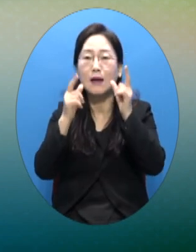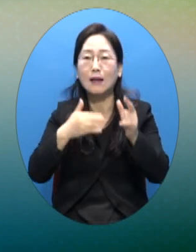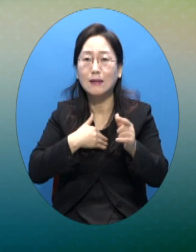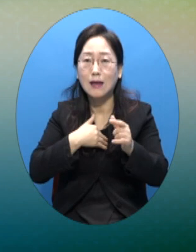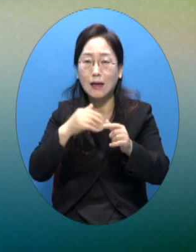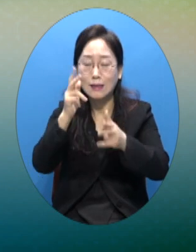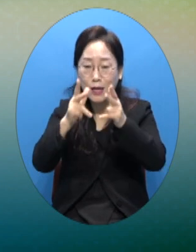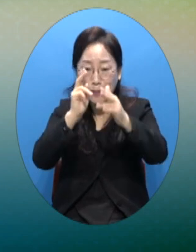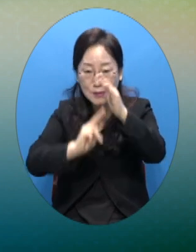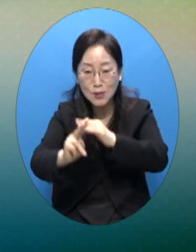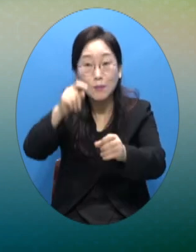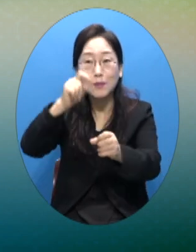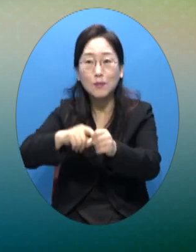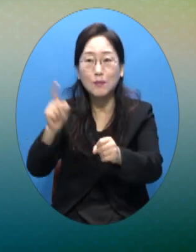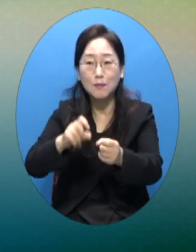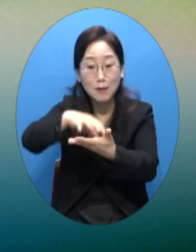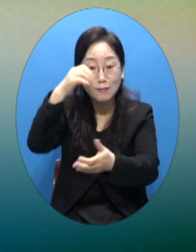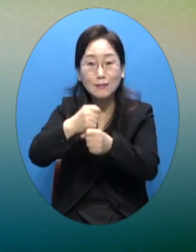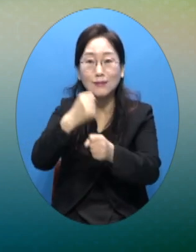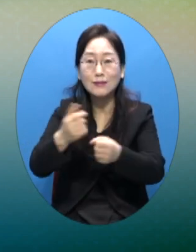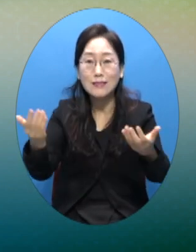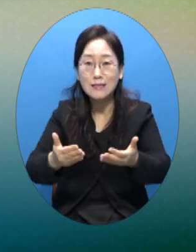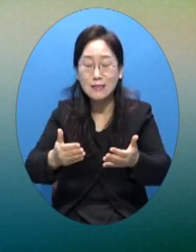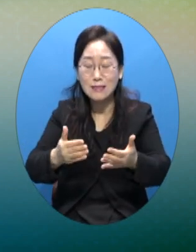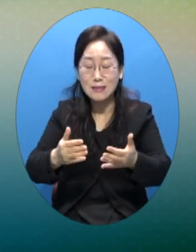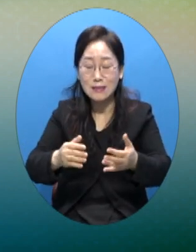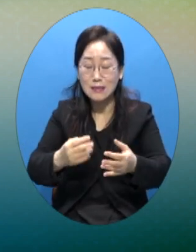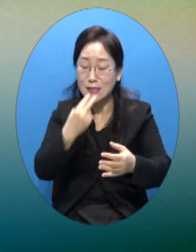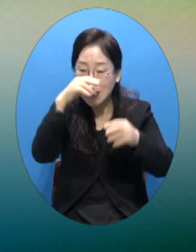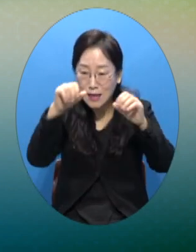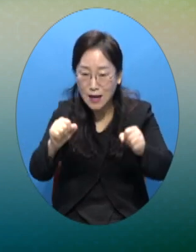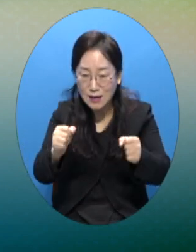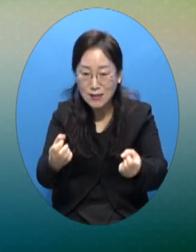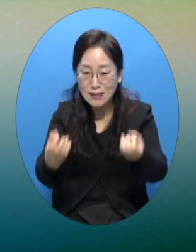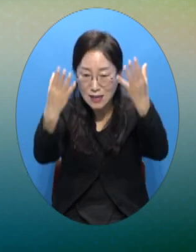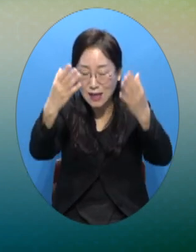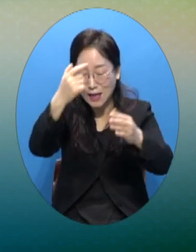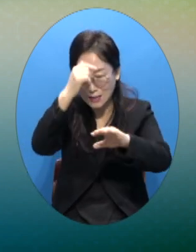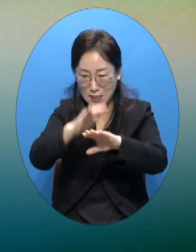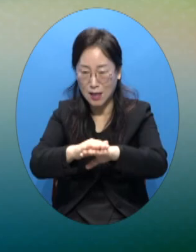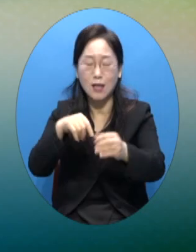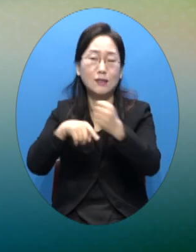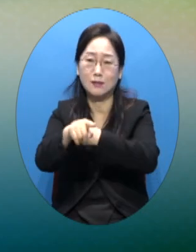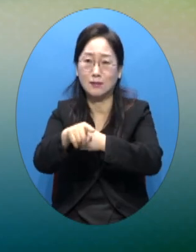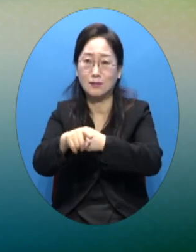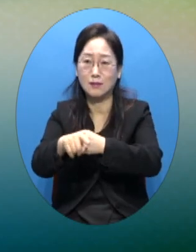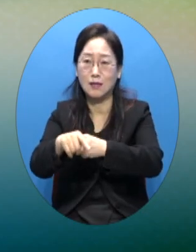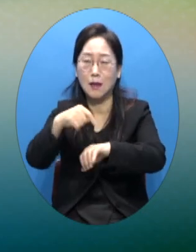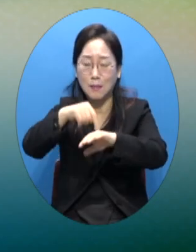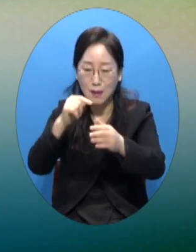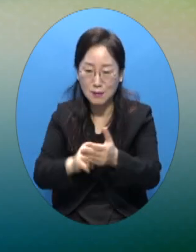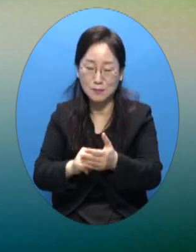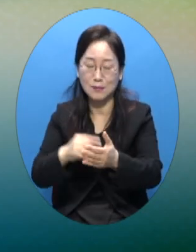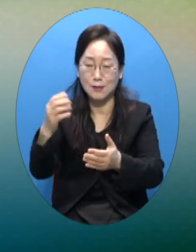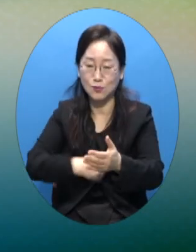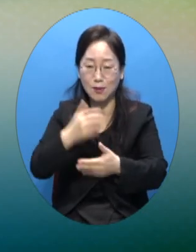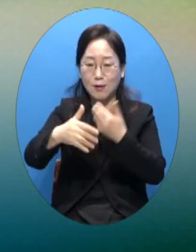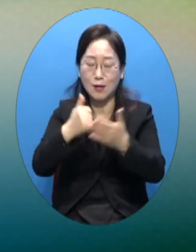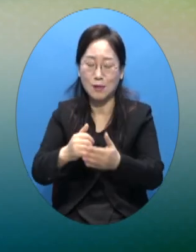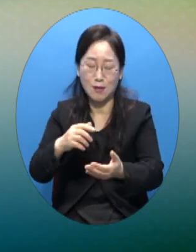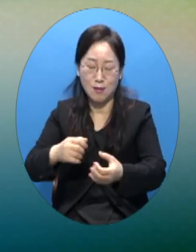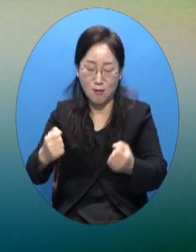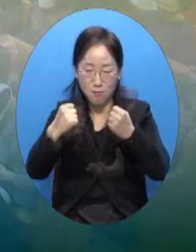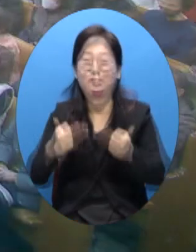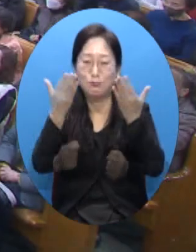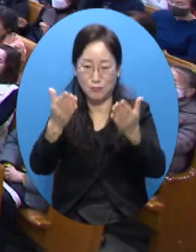목표도을 만드는을 산제사를 드린다는 마음으로 하나님께 올려드리는 건강한을 만들겠다는에 있다